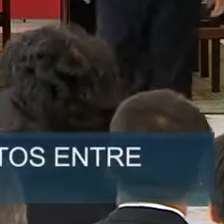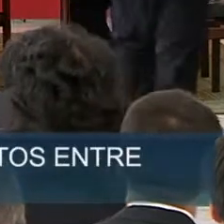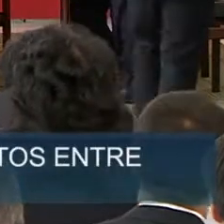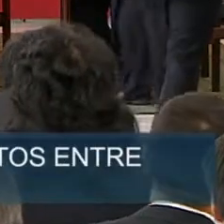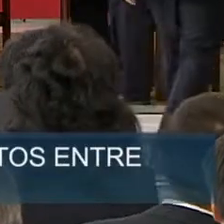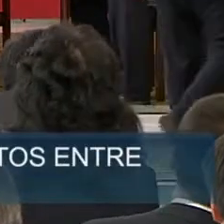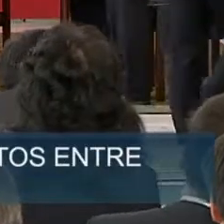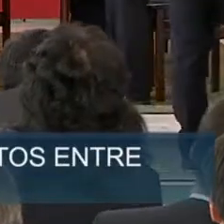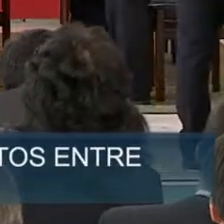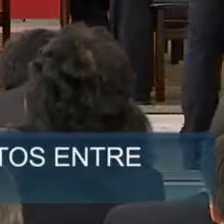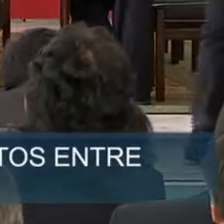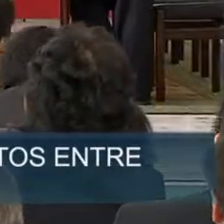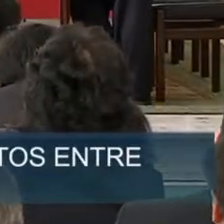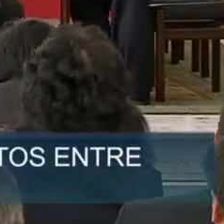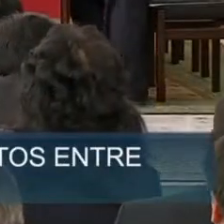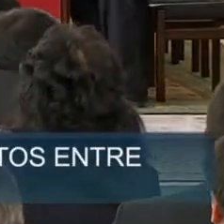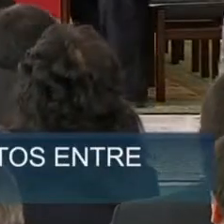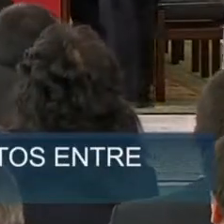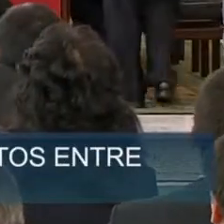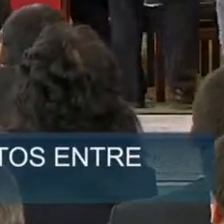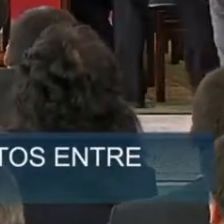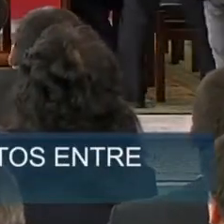邀请中国银行行长陈四清、巴西圣保罗证券期货交易所首席产品总裁